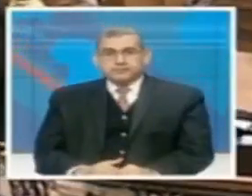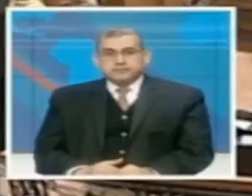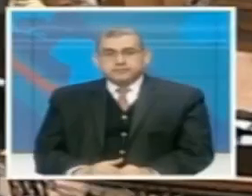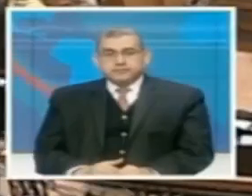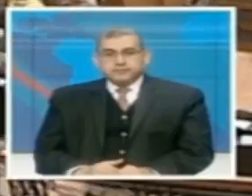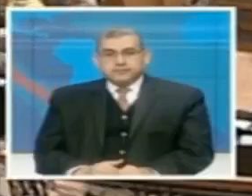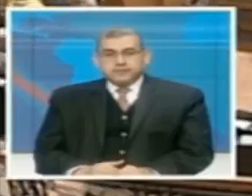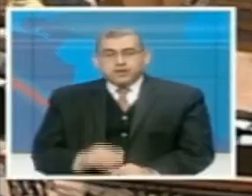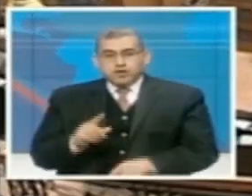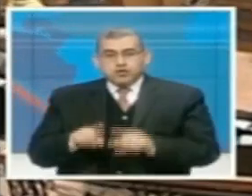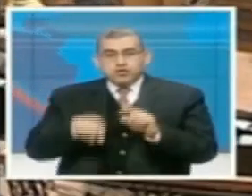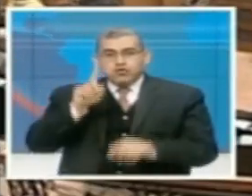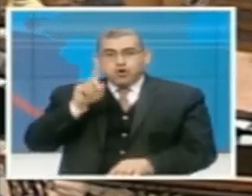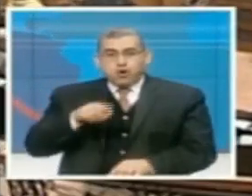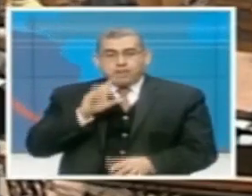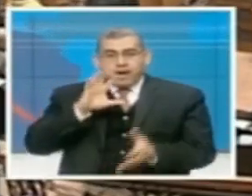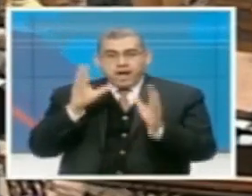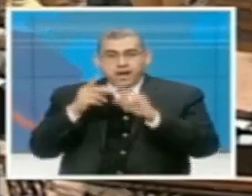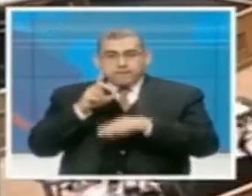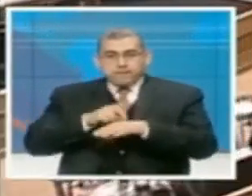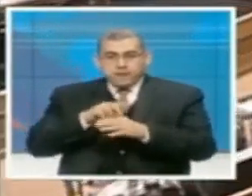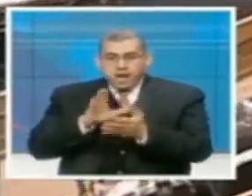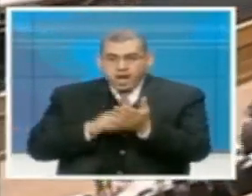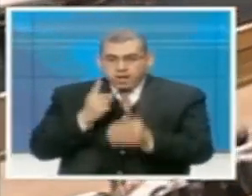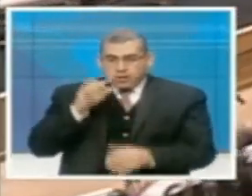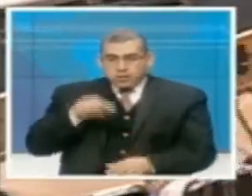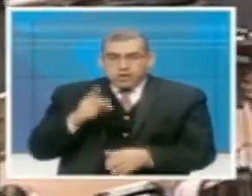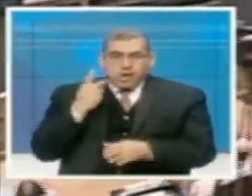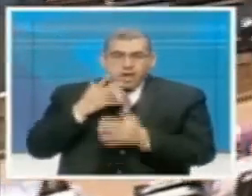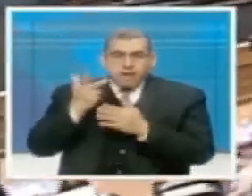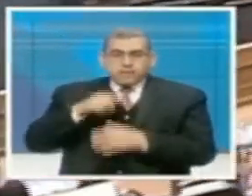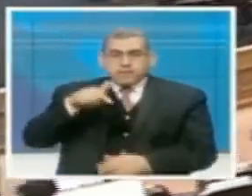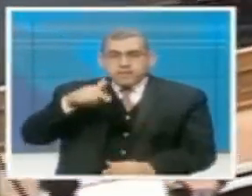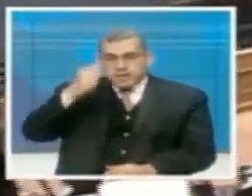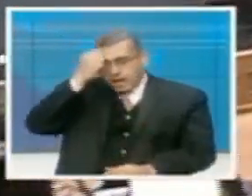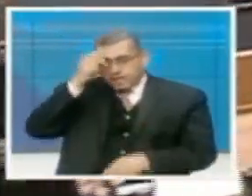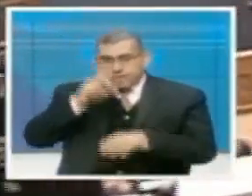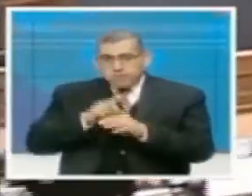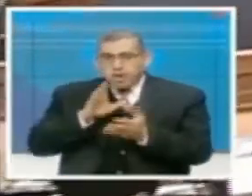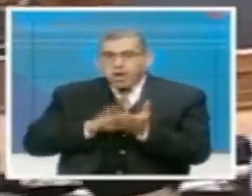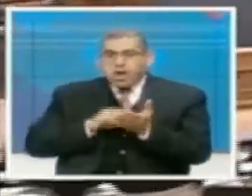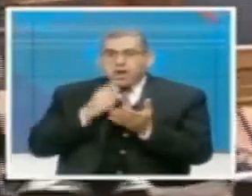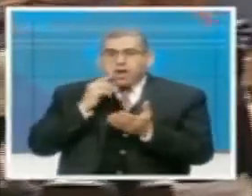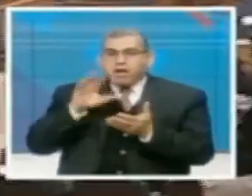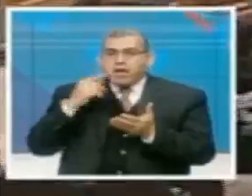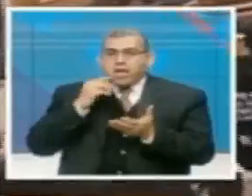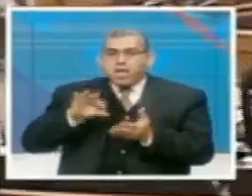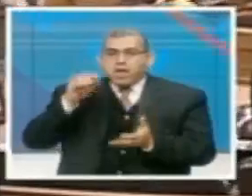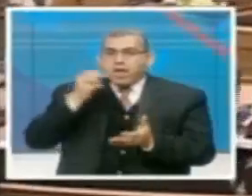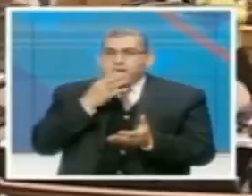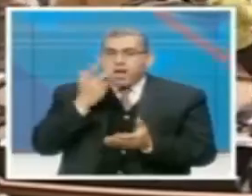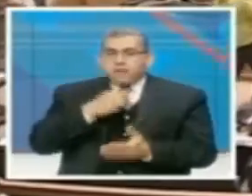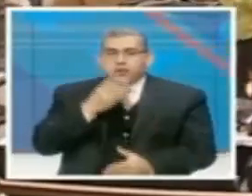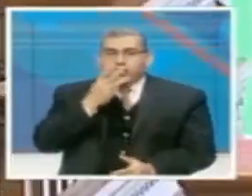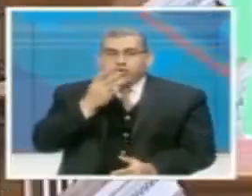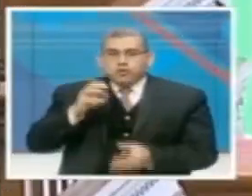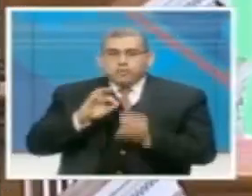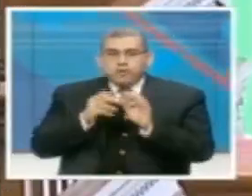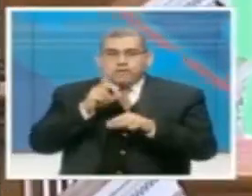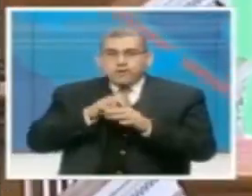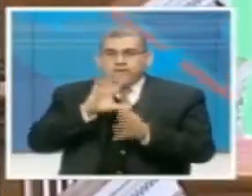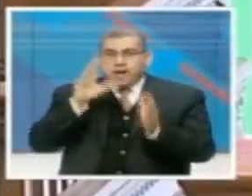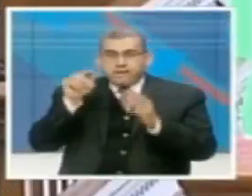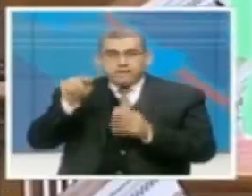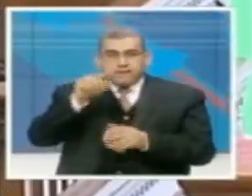احتفال باليوم العالمي للأمراض النادرة التي تصل عددها إلى 6000 مرض نادر مصاب به 300 مليون مريض حول